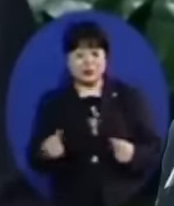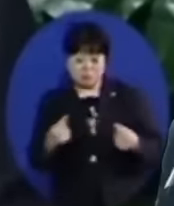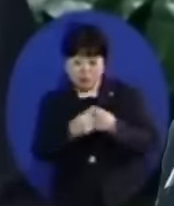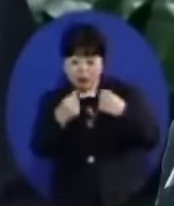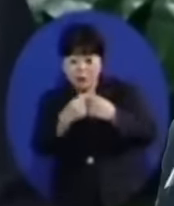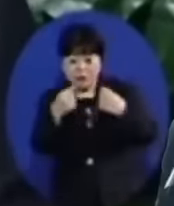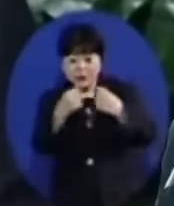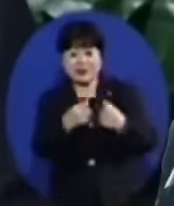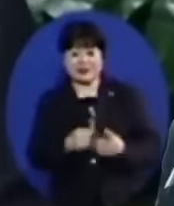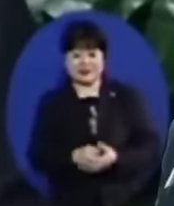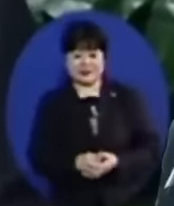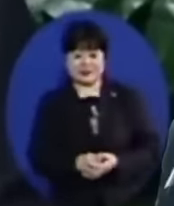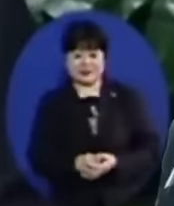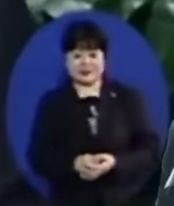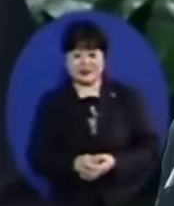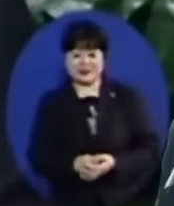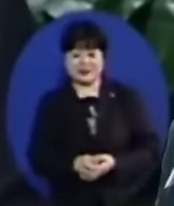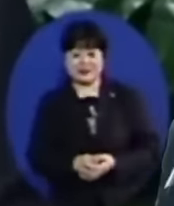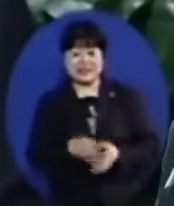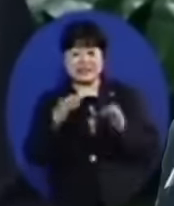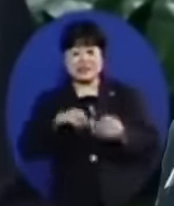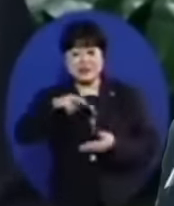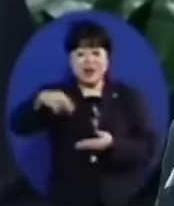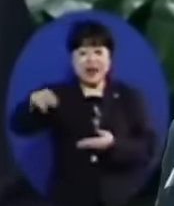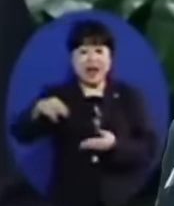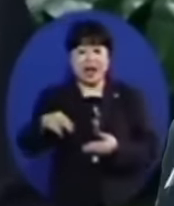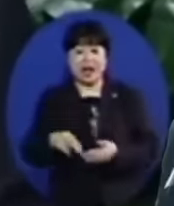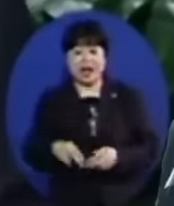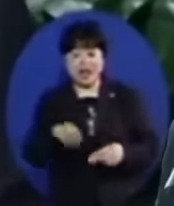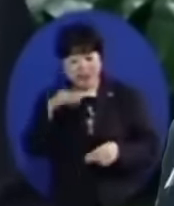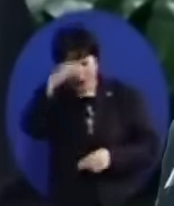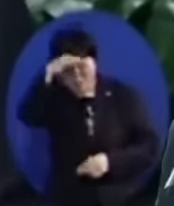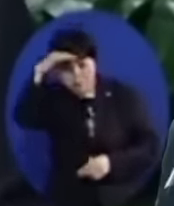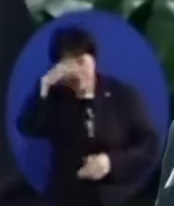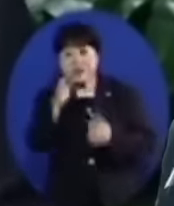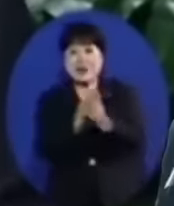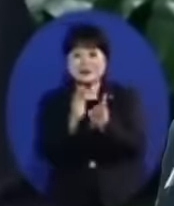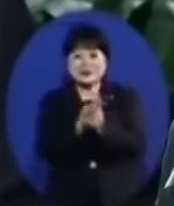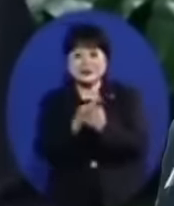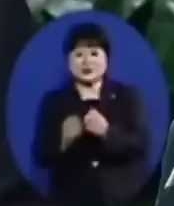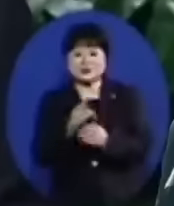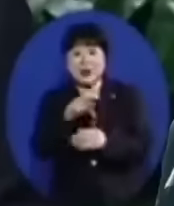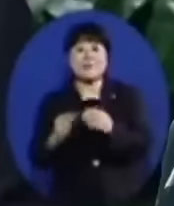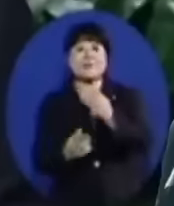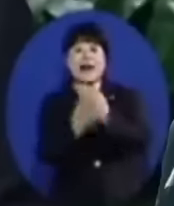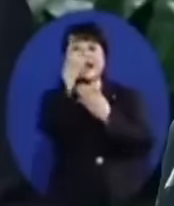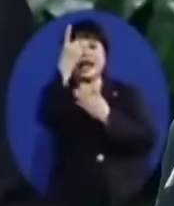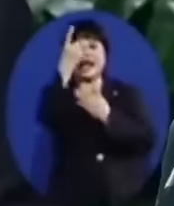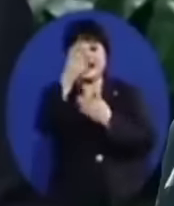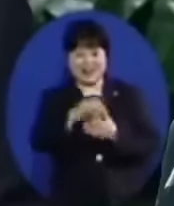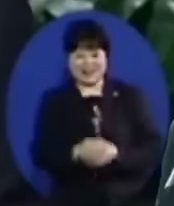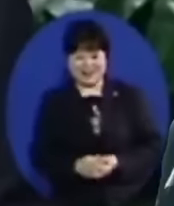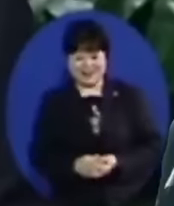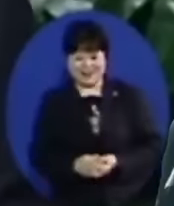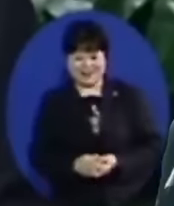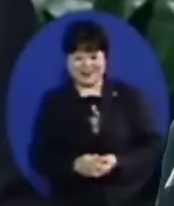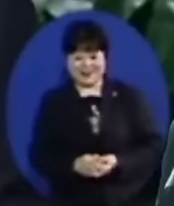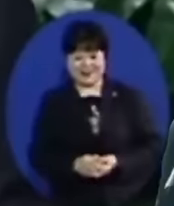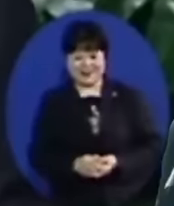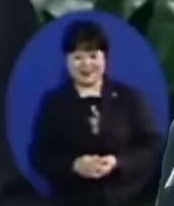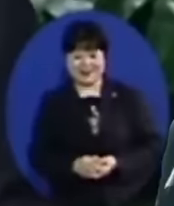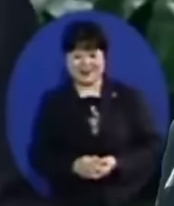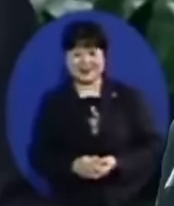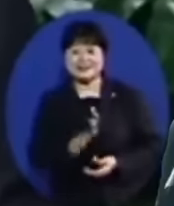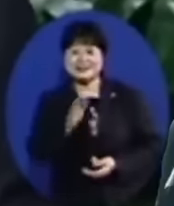사람들이 스케이트 보는 한 마음으로 박수를 치고 동동 굴러요. 영어로